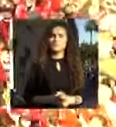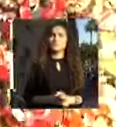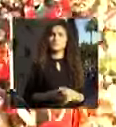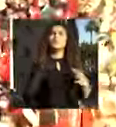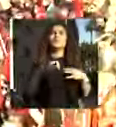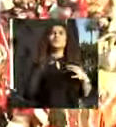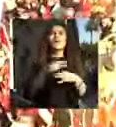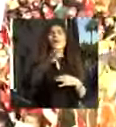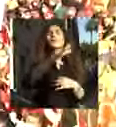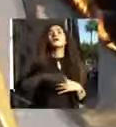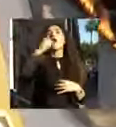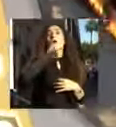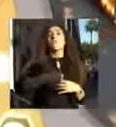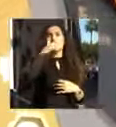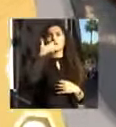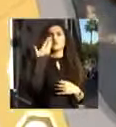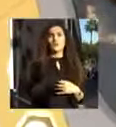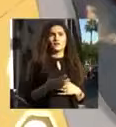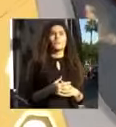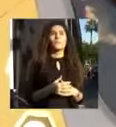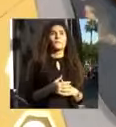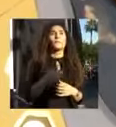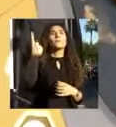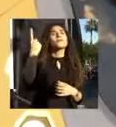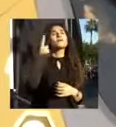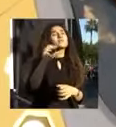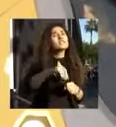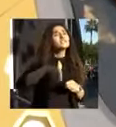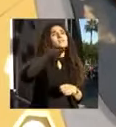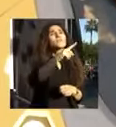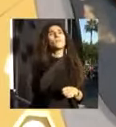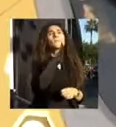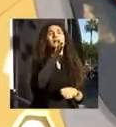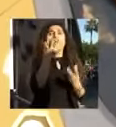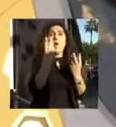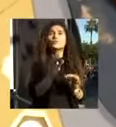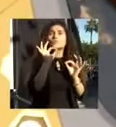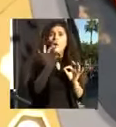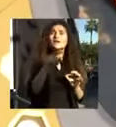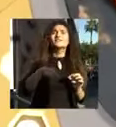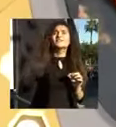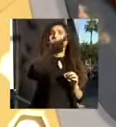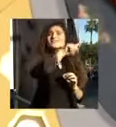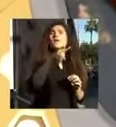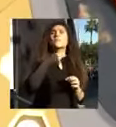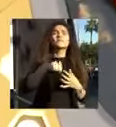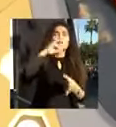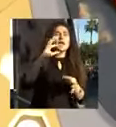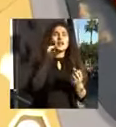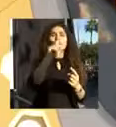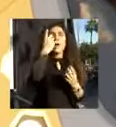Sayın Genel Başkanlarım, emin olabilirsiniz ki sizler bizi nasıl